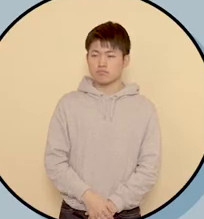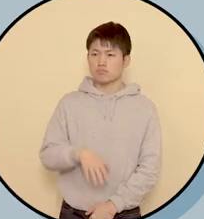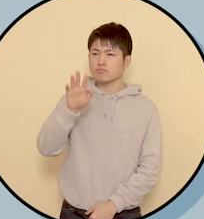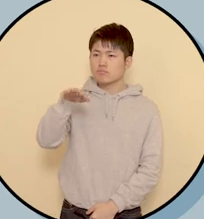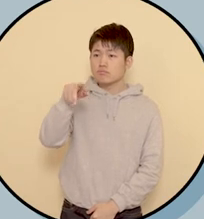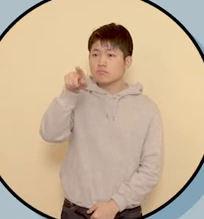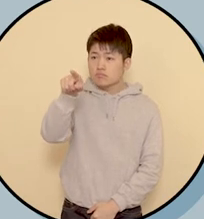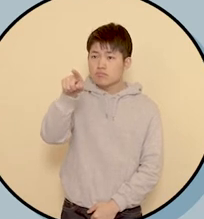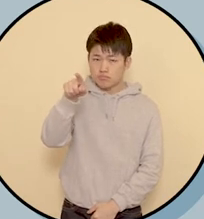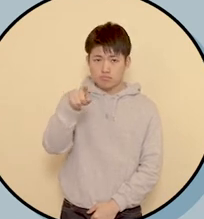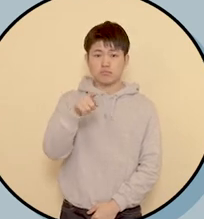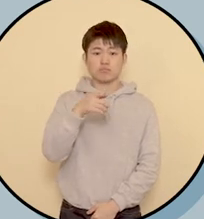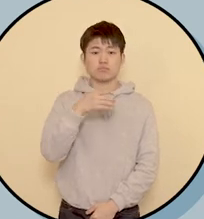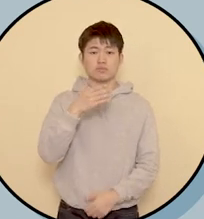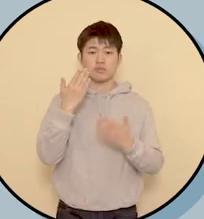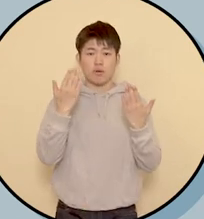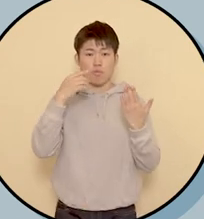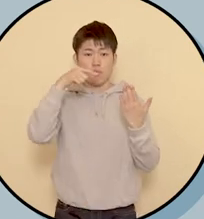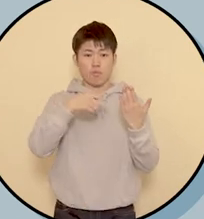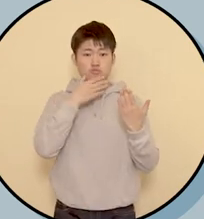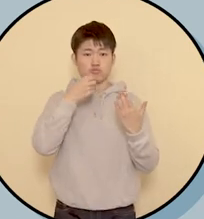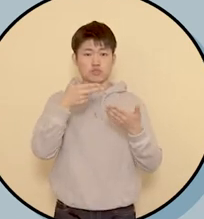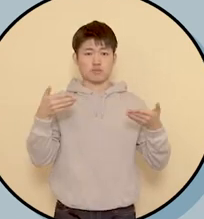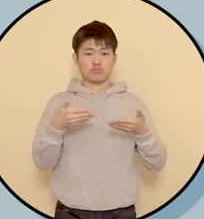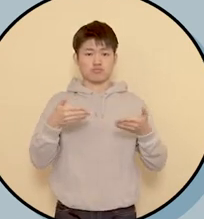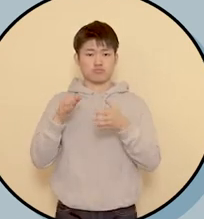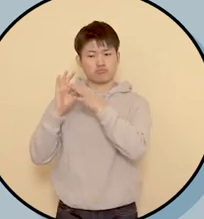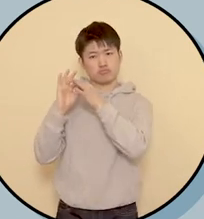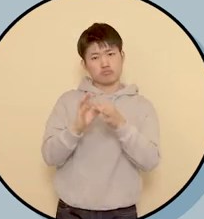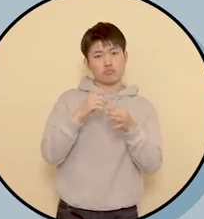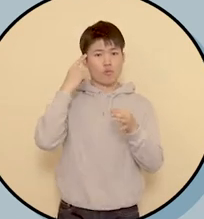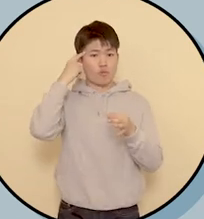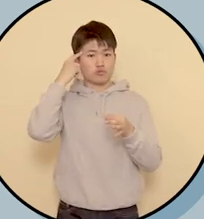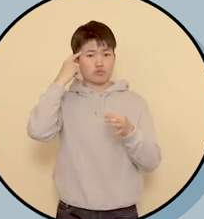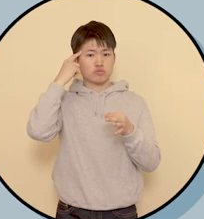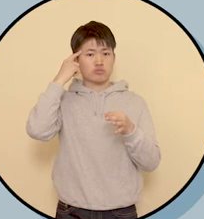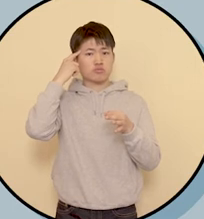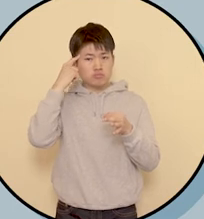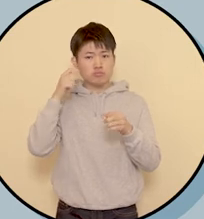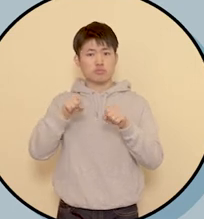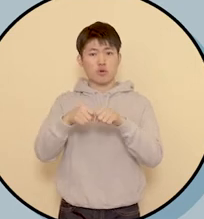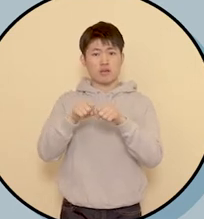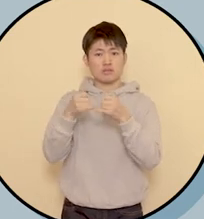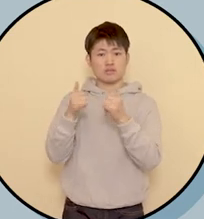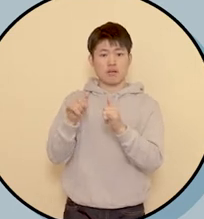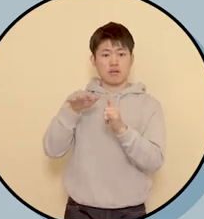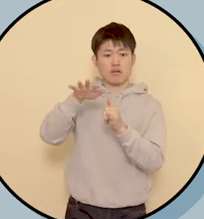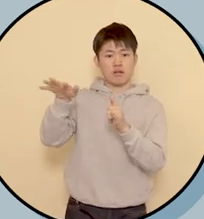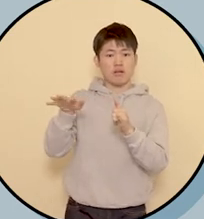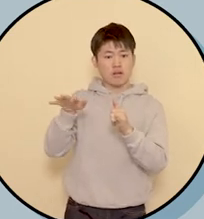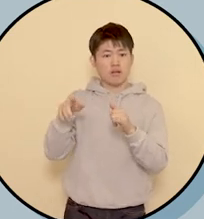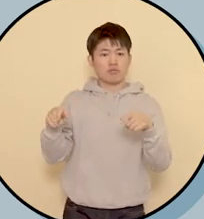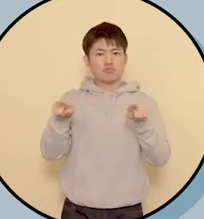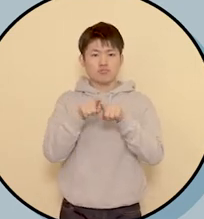もともとは、なんか、お父さん福祉のお仕事はずっと学校出られてされてると思うんですけど、障害のある方たち